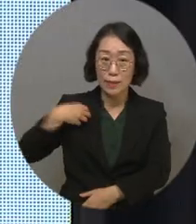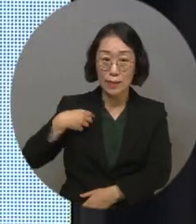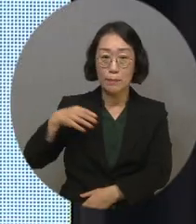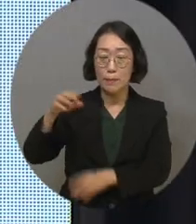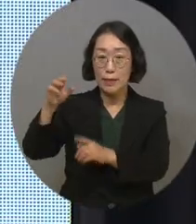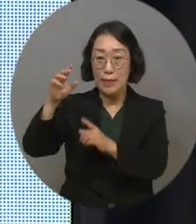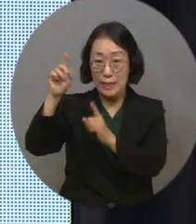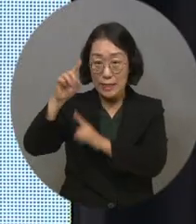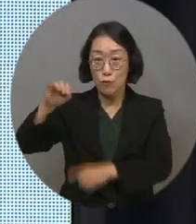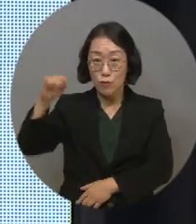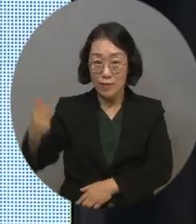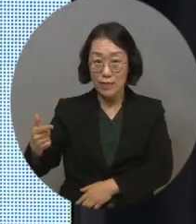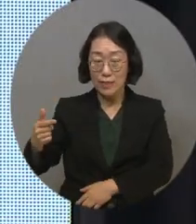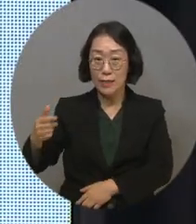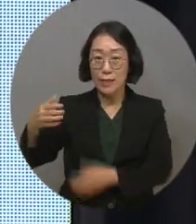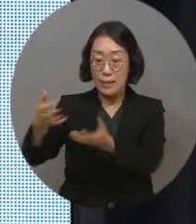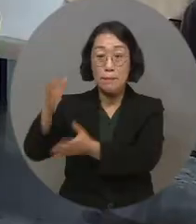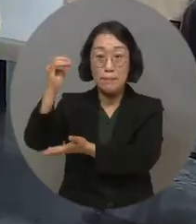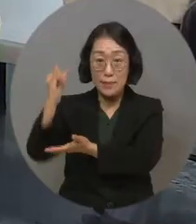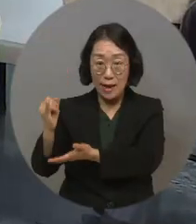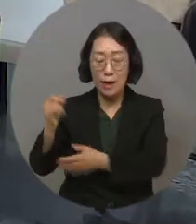이윤지 장애인협력지원팀장,